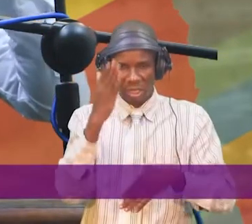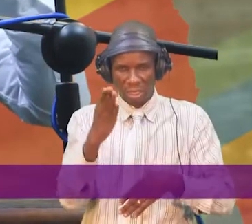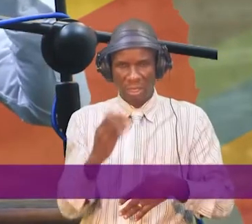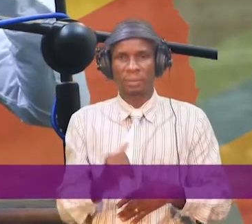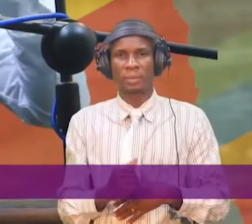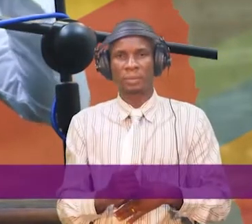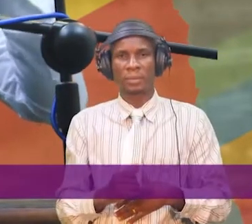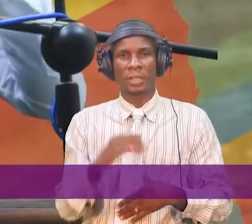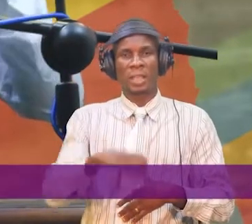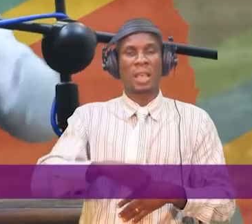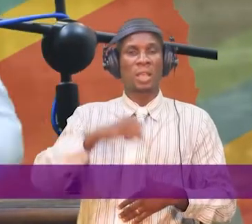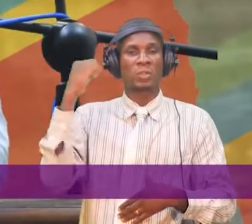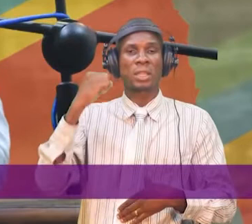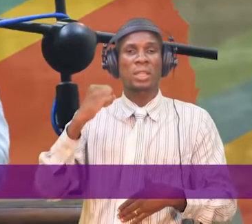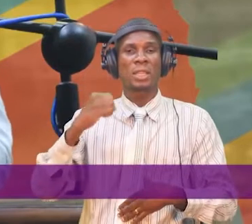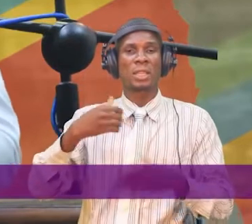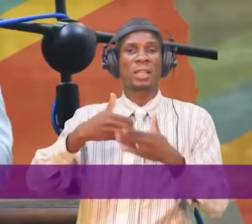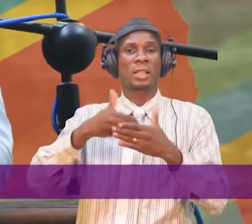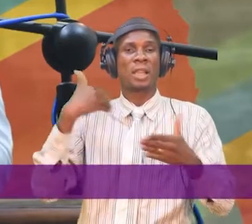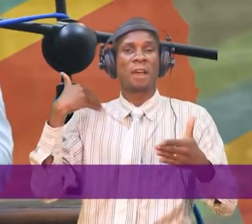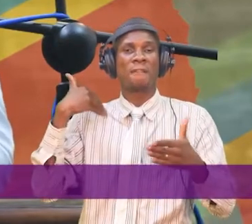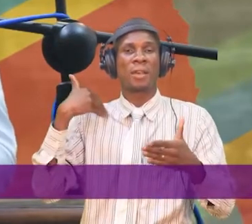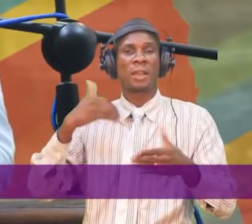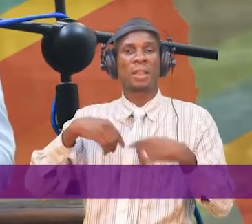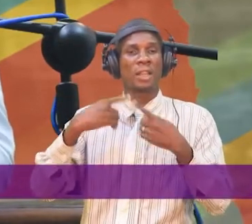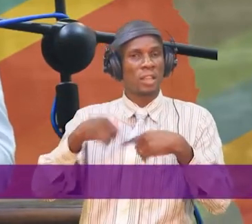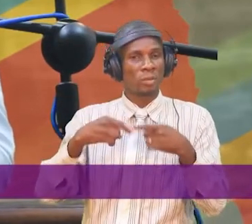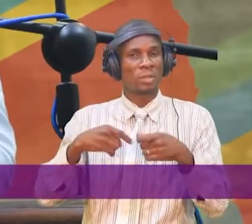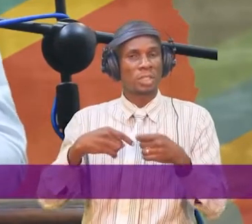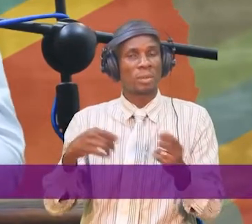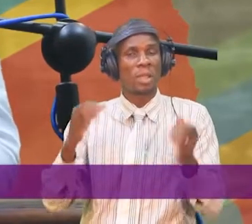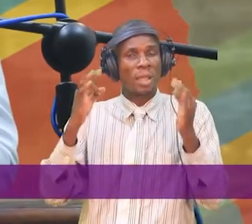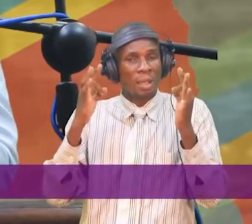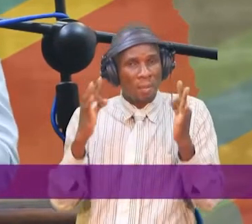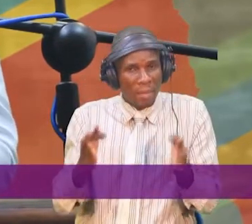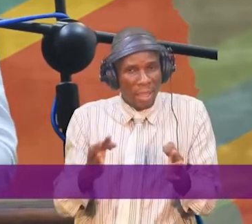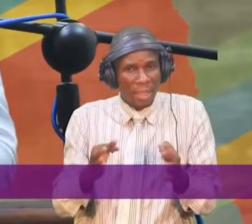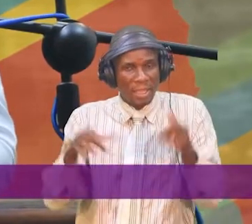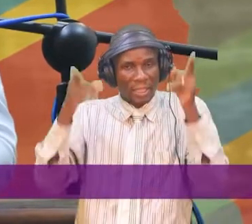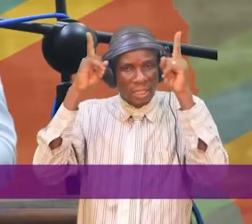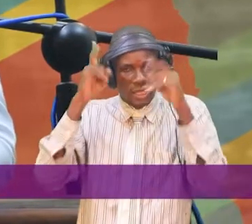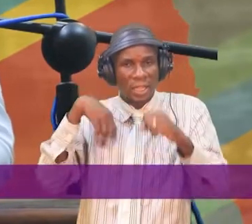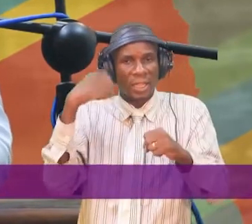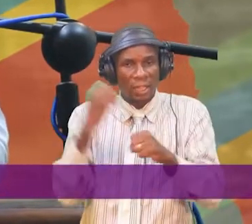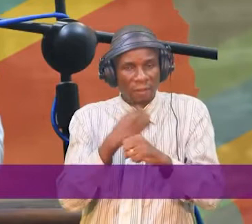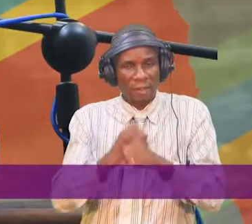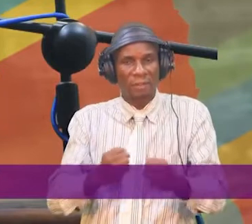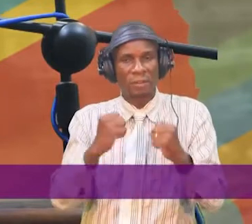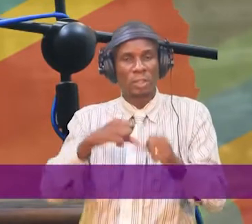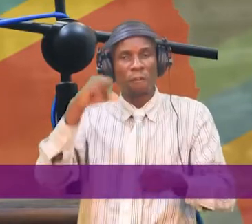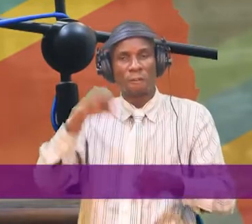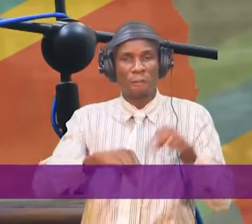kobebisa bango nguya oyo azalaki nango na ebandeli ntango bakelaki ye azali kosalela yango